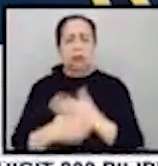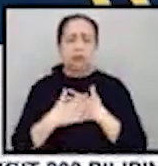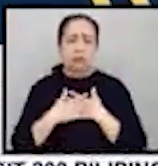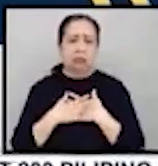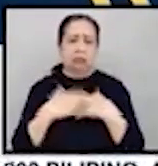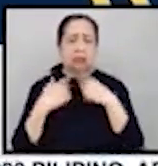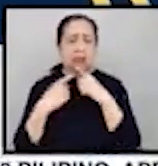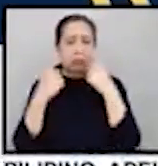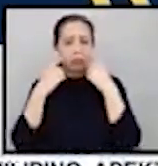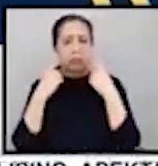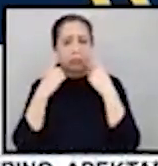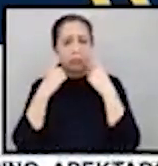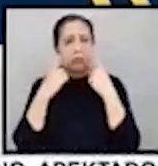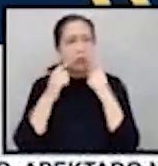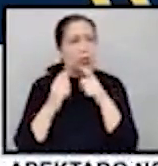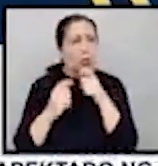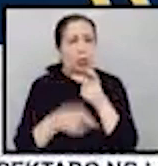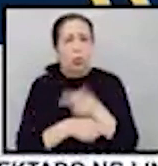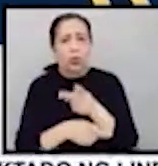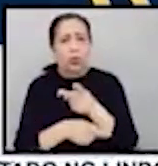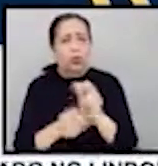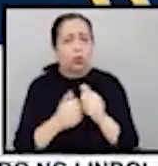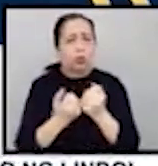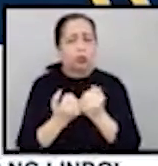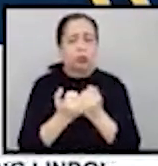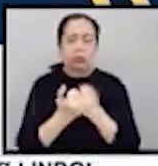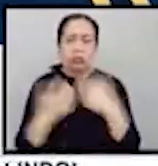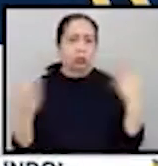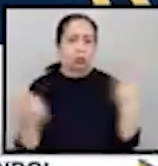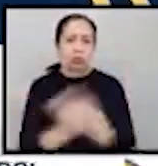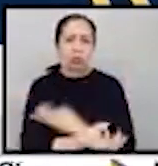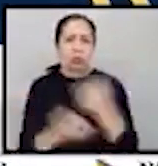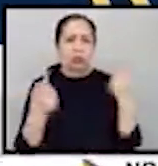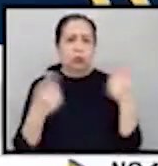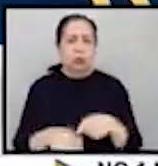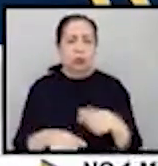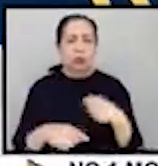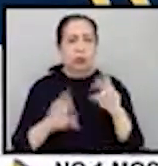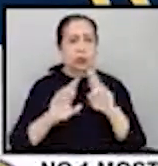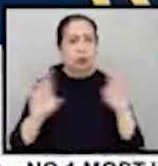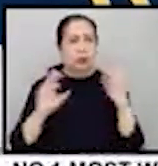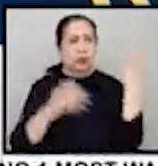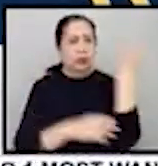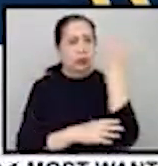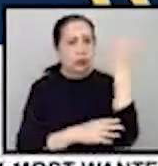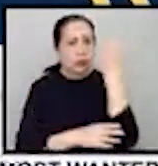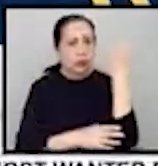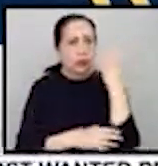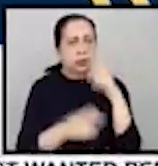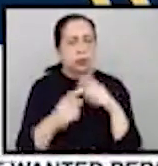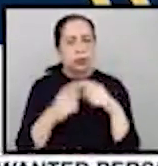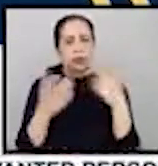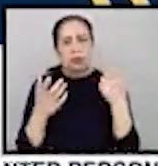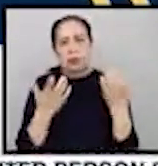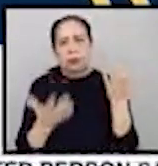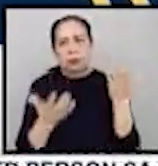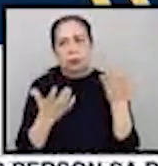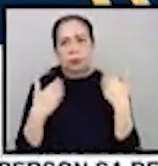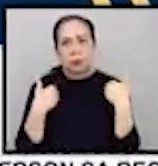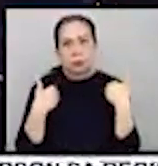Halos sino naman po, grabe po yung nangyari. Nagre-ready po yung mga emergency bag, baka po kasi mamaya dito din